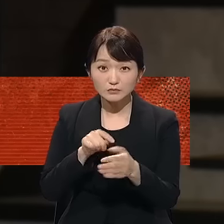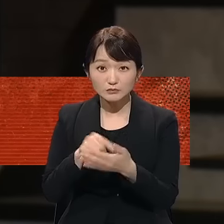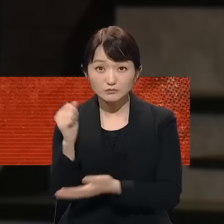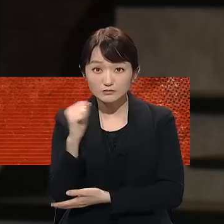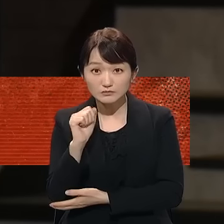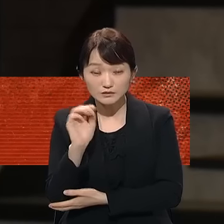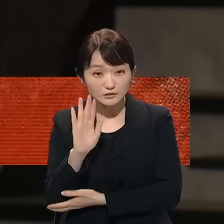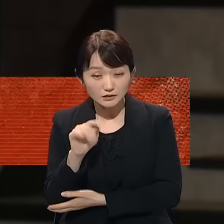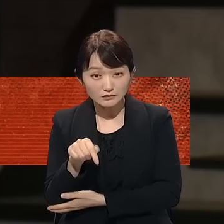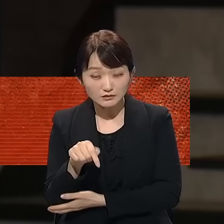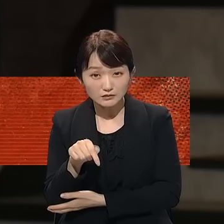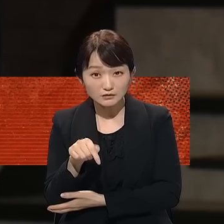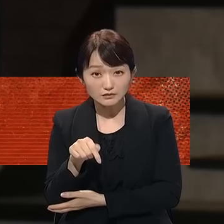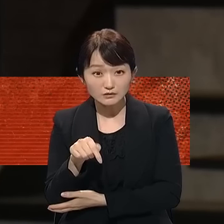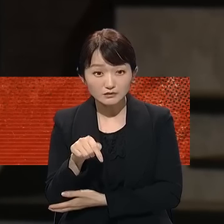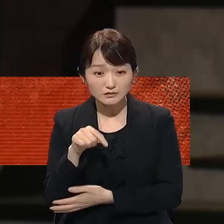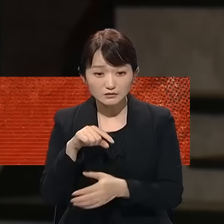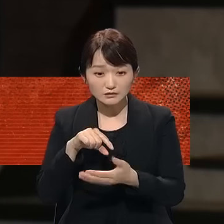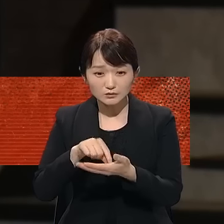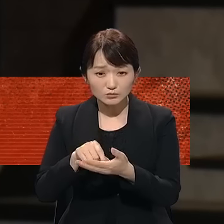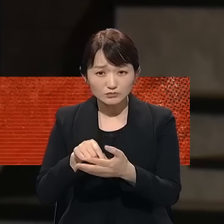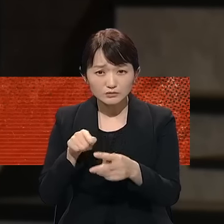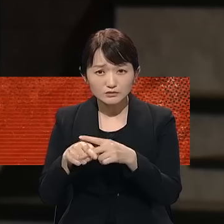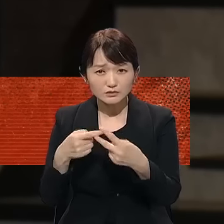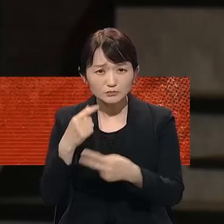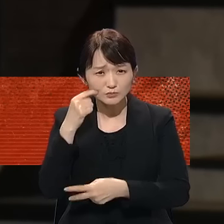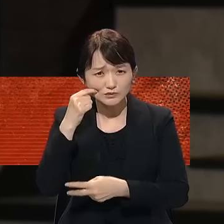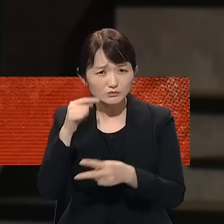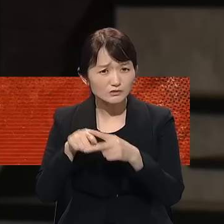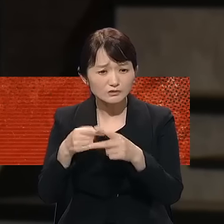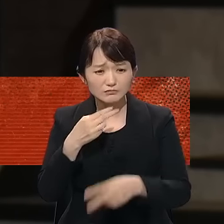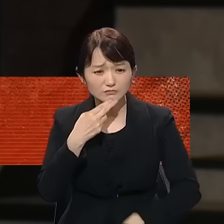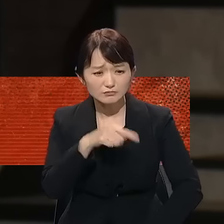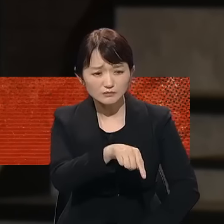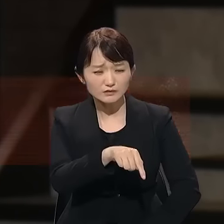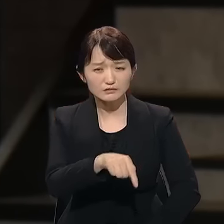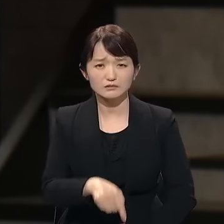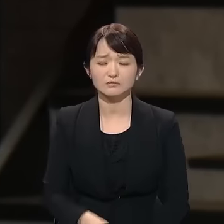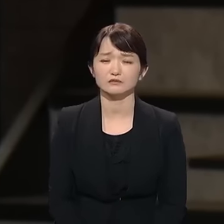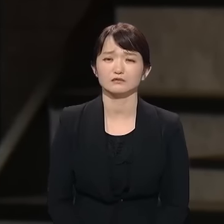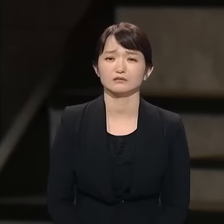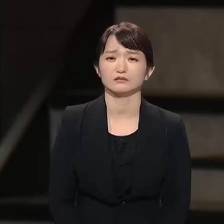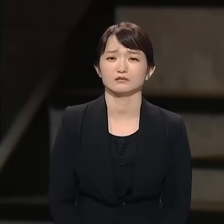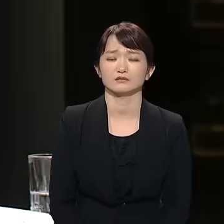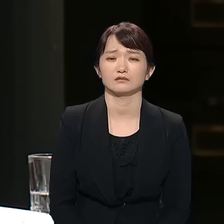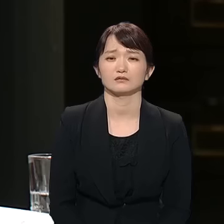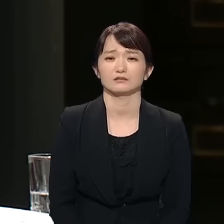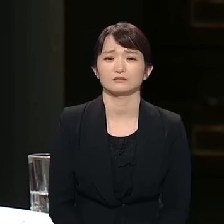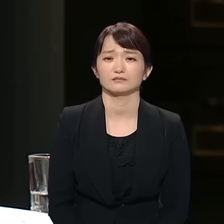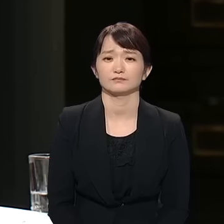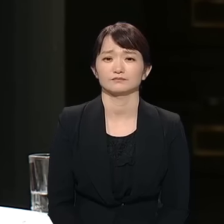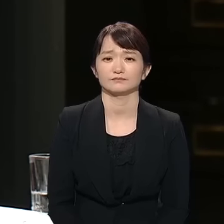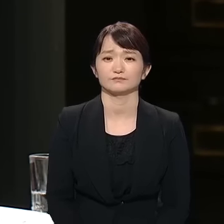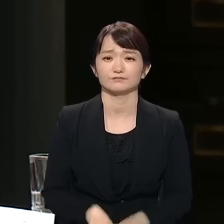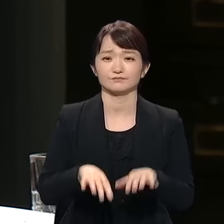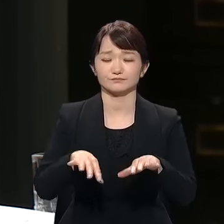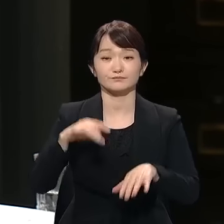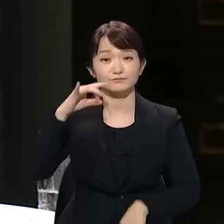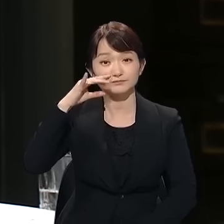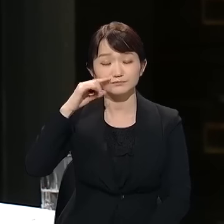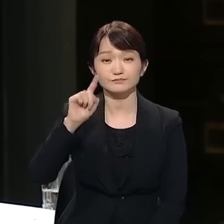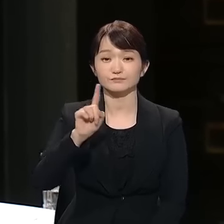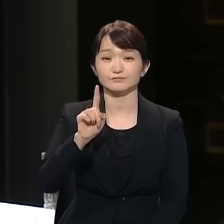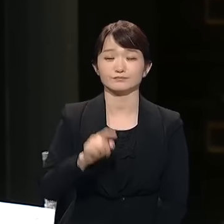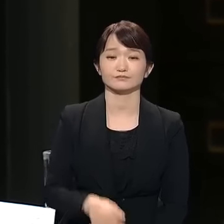그정이 너이 없 뭐 이런게 나왔습니다 그렇군요 자 그럼 여기서 별별 상담서 오늘의